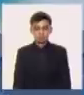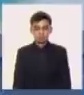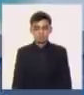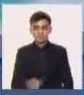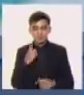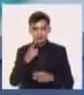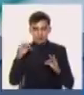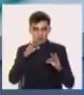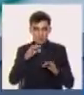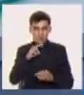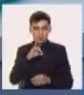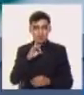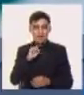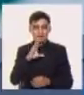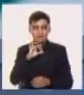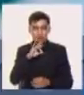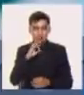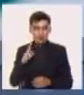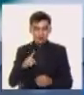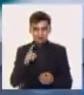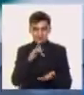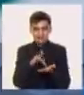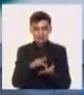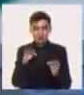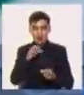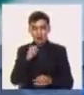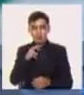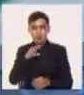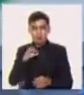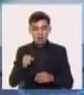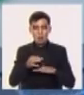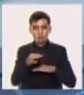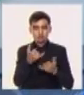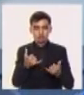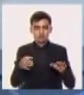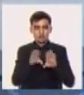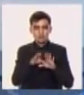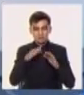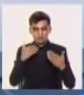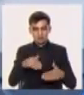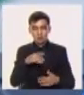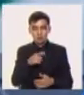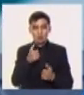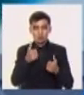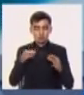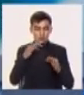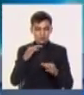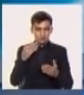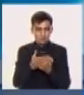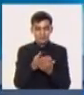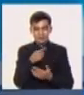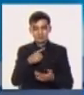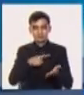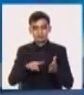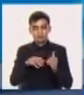Один из провизорных центров Акмолинской области сегодня закрылся. По хорошему поводу. Оттуда